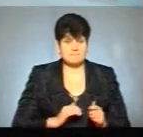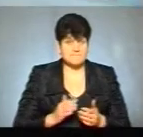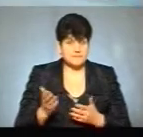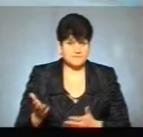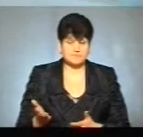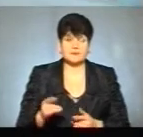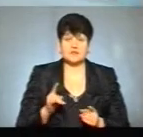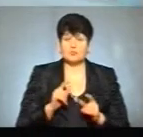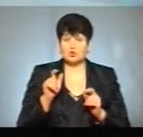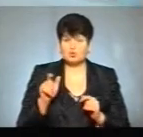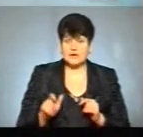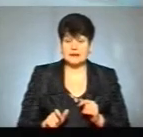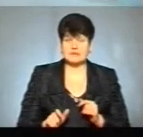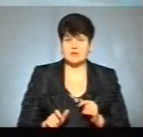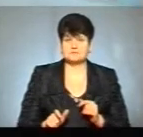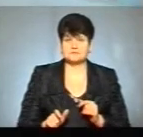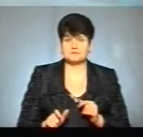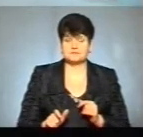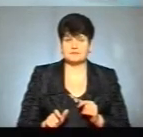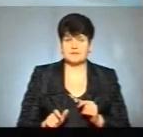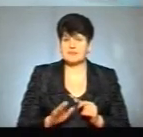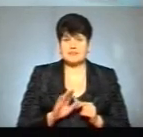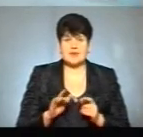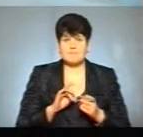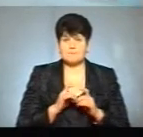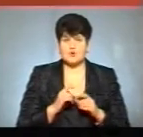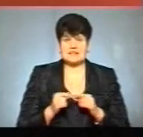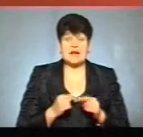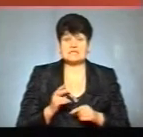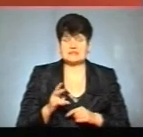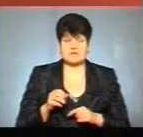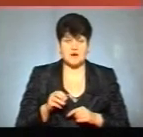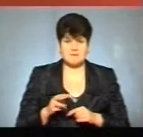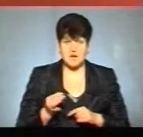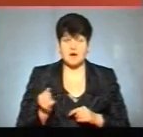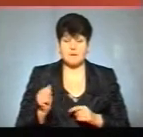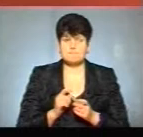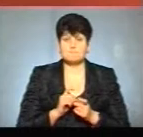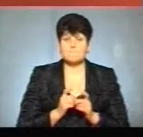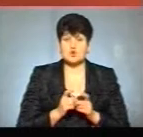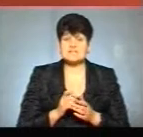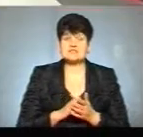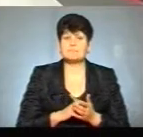тобто, щоб людина не боротися з наслідками, а боротися з причинами,